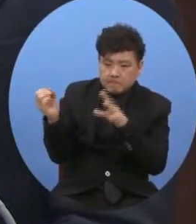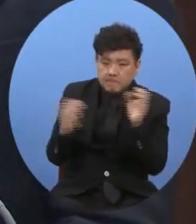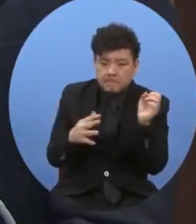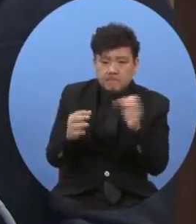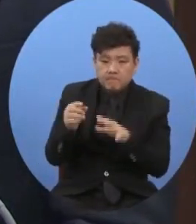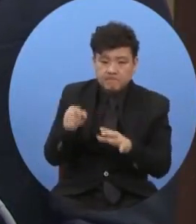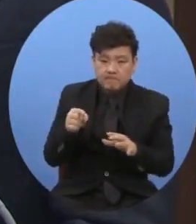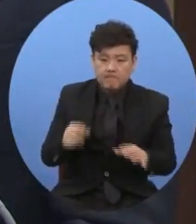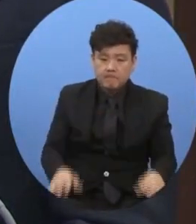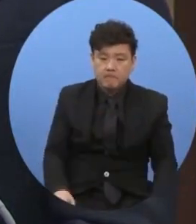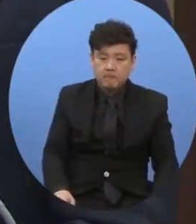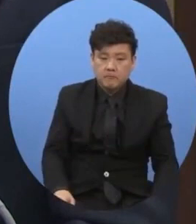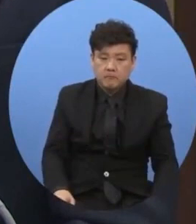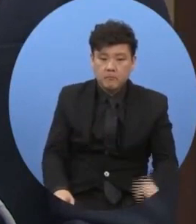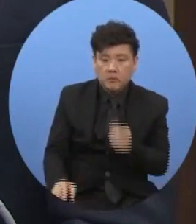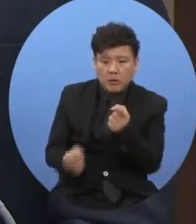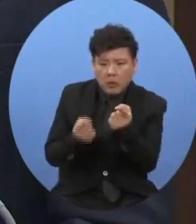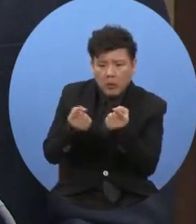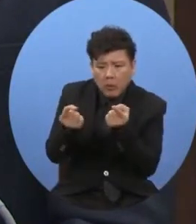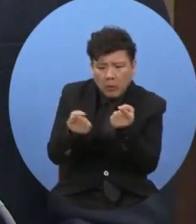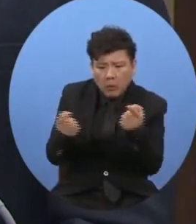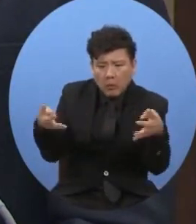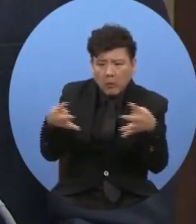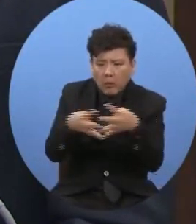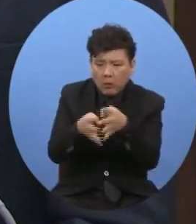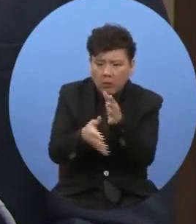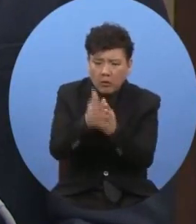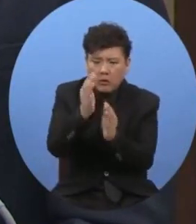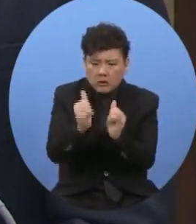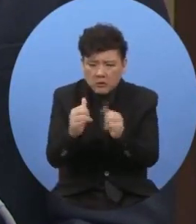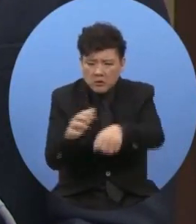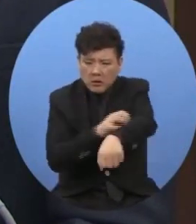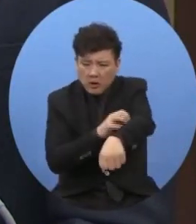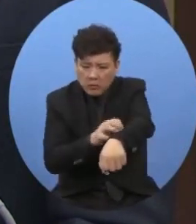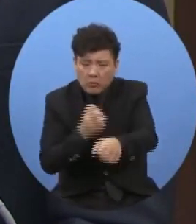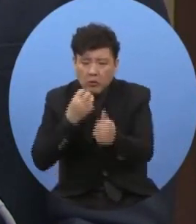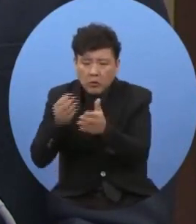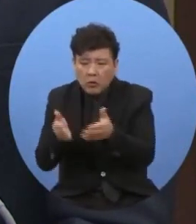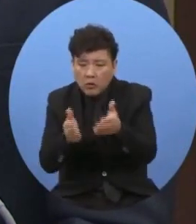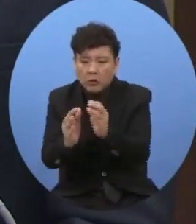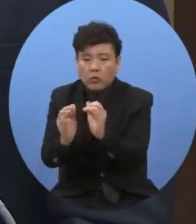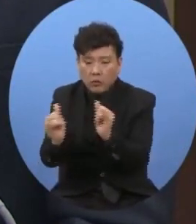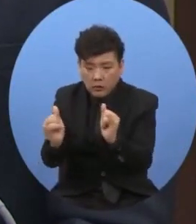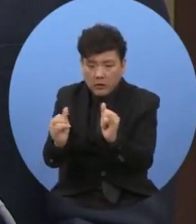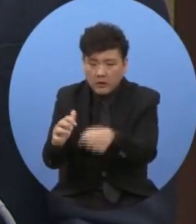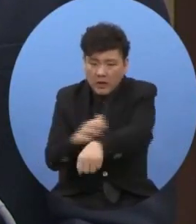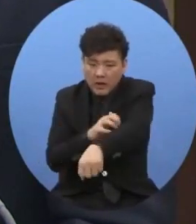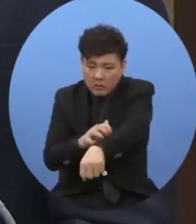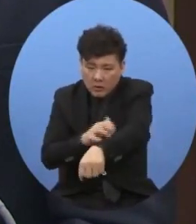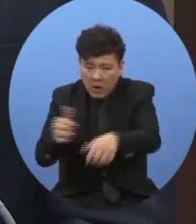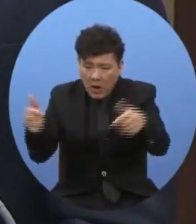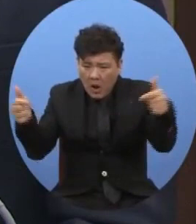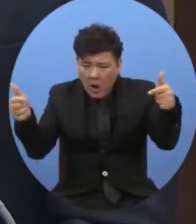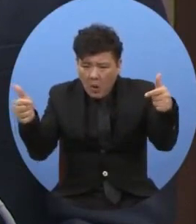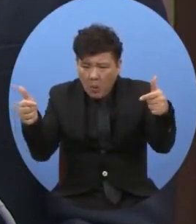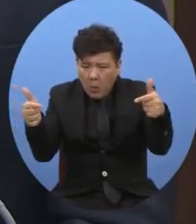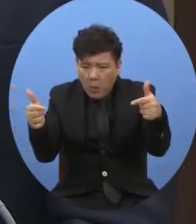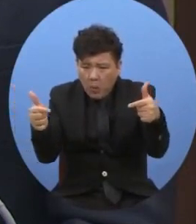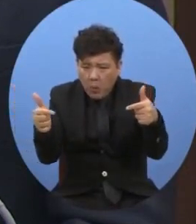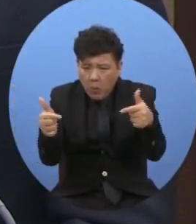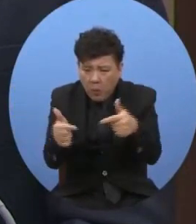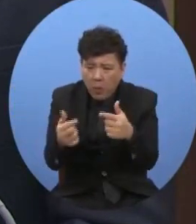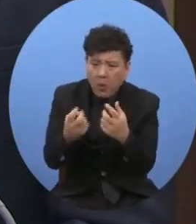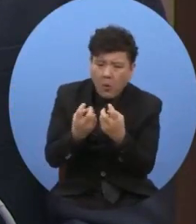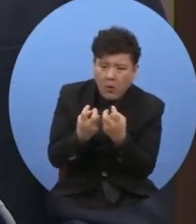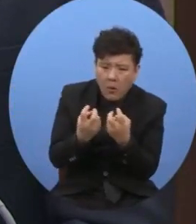모여서 어떻게 조율을 해야 시민들의 불편, 경기도민들의 불편을 최소화해드릴 수 있는지